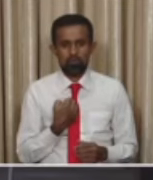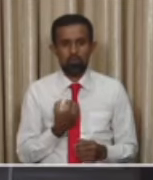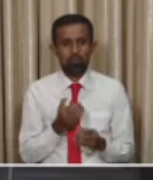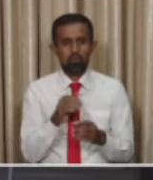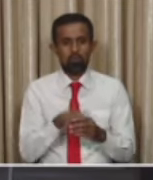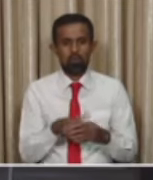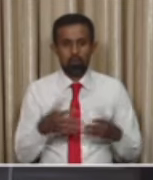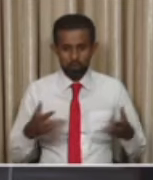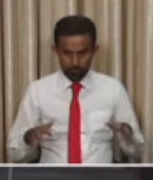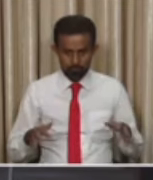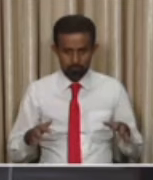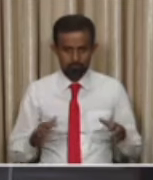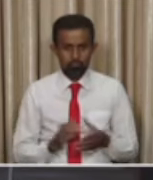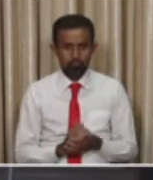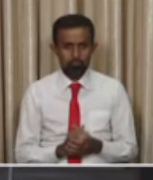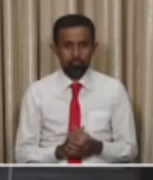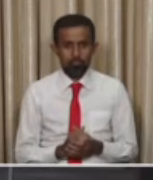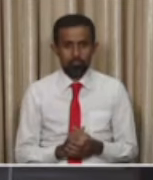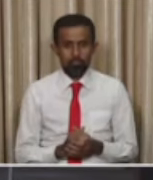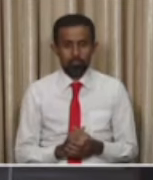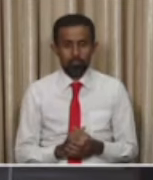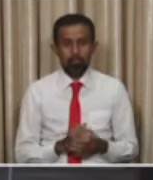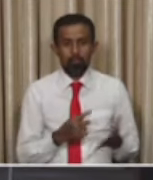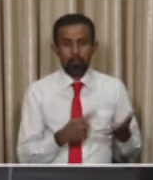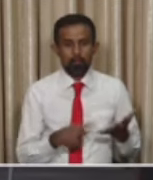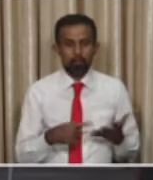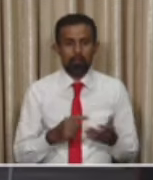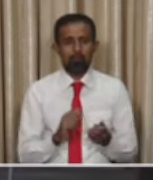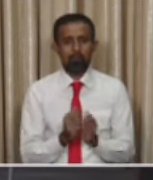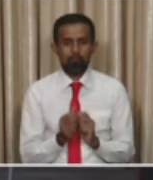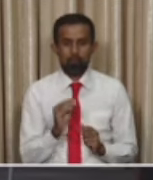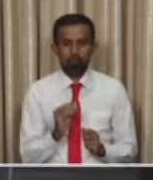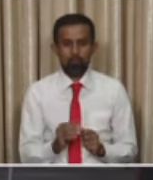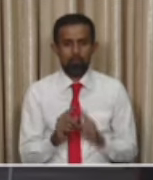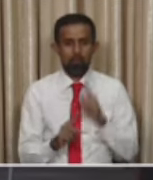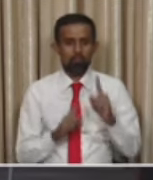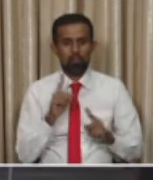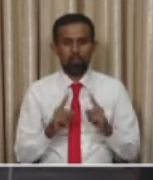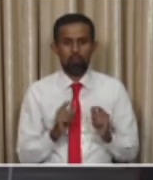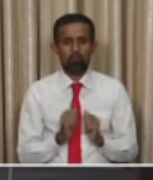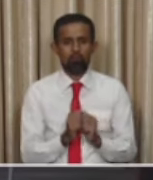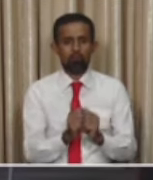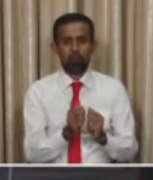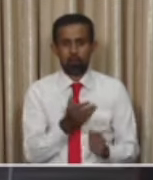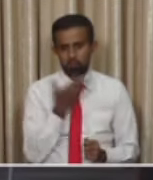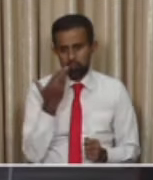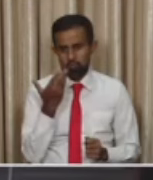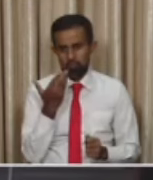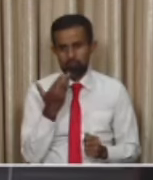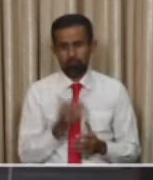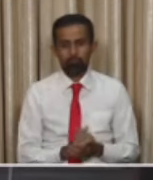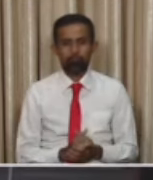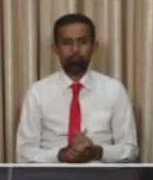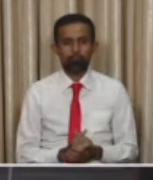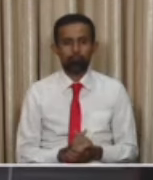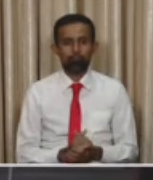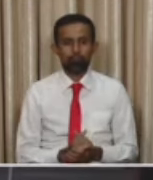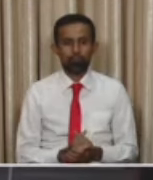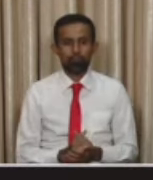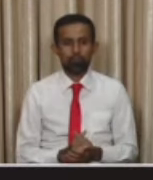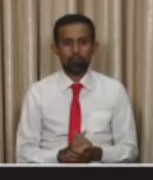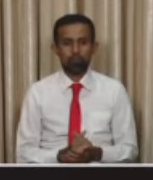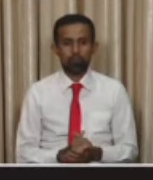තියෙනවා. ඒකේ යම් යම් කාරණා පිළිබඳ වෙනස්කම් විය යුතු නම් ඒක අපි සාකච්ඡා කරලා කටයුතු කරන්න පුළුවන්. විනාඩියක්